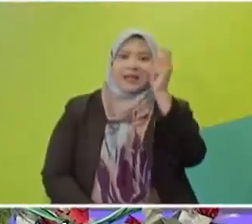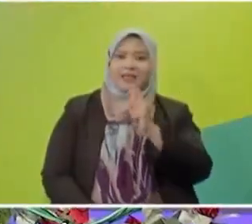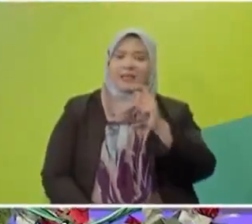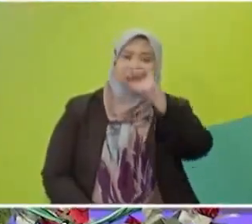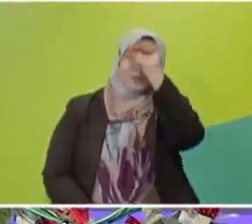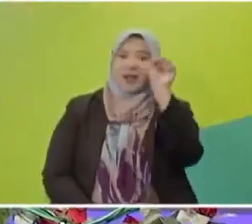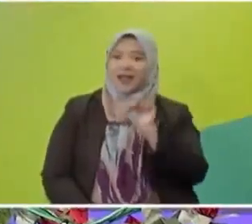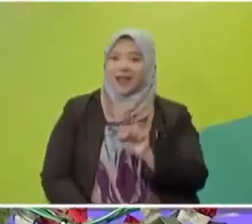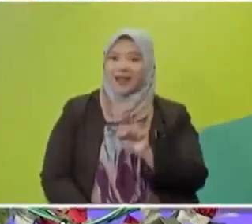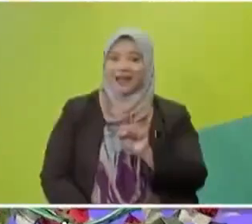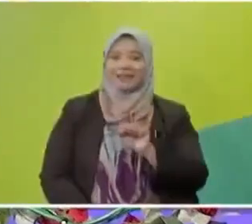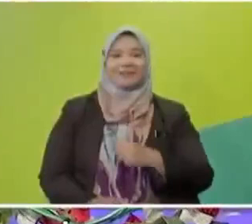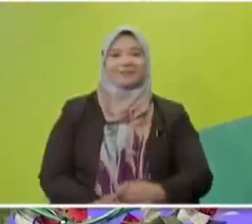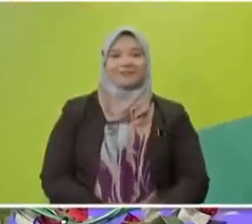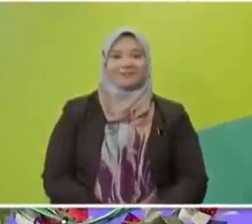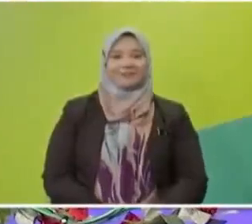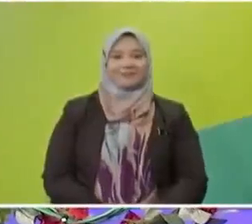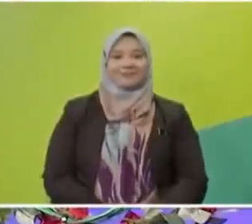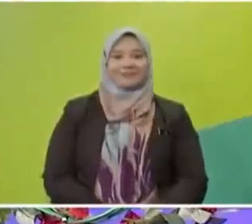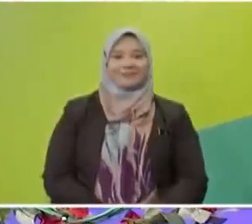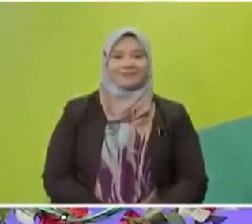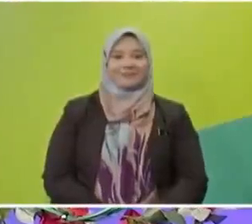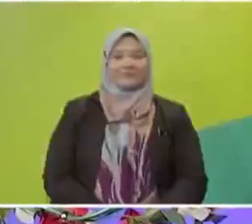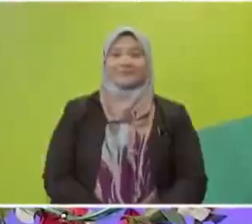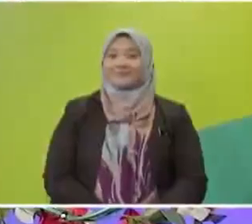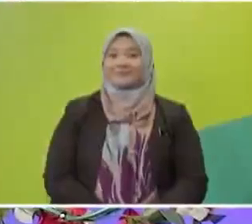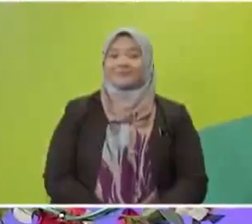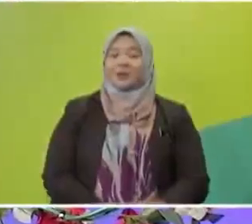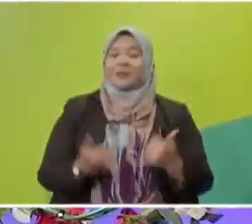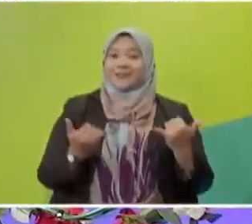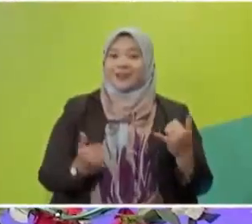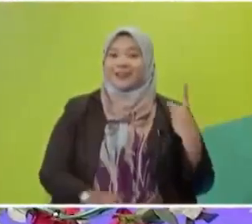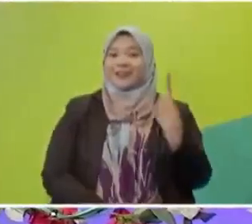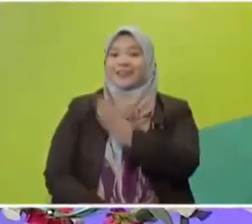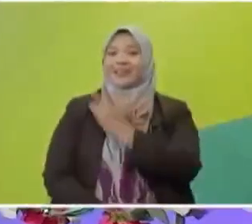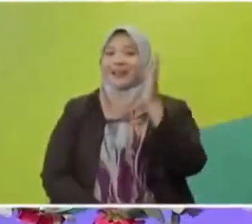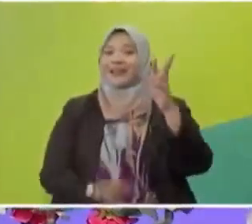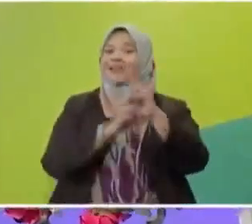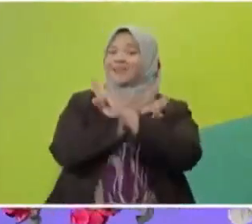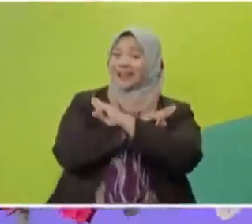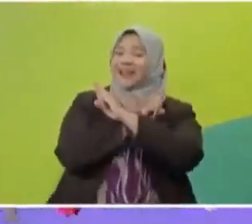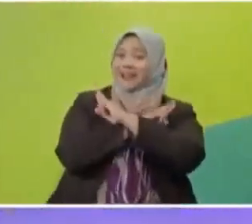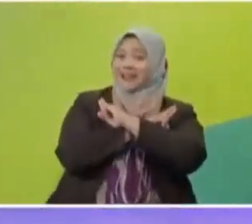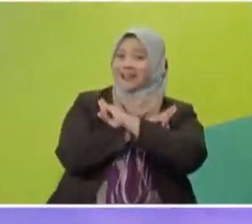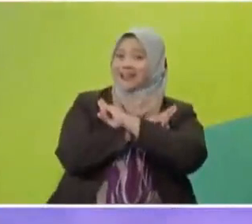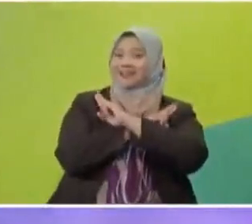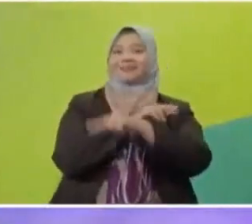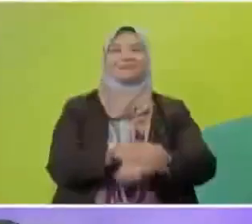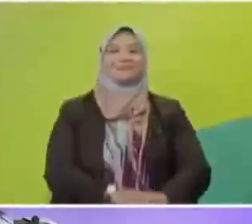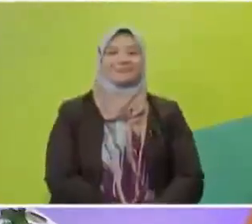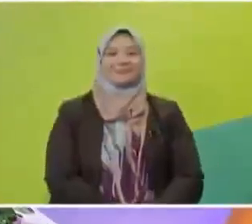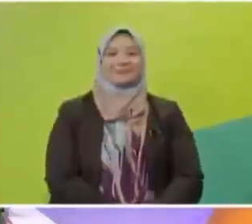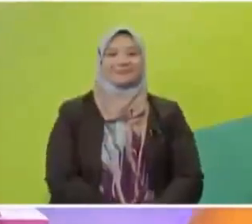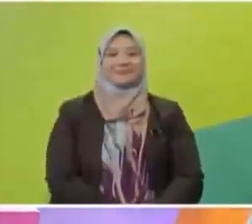rehat seketika cikgu boleh tak cikgu? Boleh. Ha, nak bagikan kemenangan mereka? Iya. Yeah. Kita kembali selepas ini di Didik TV KPM. Jangan